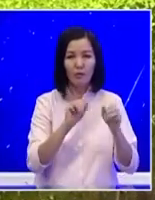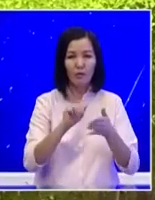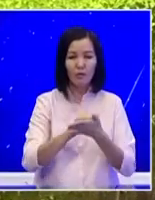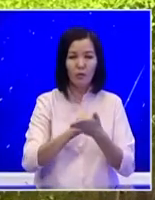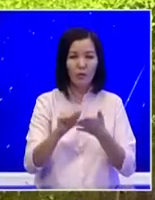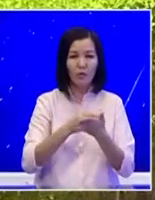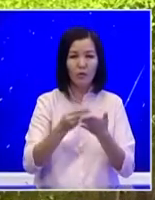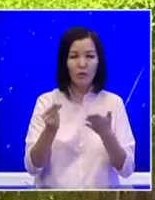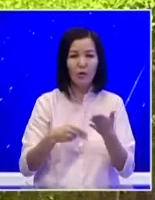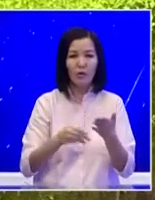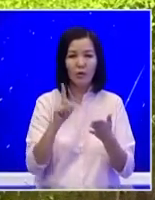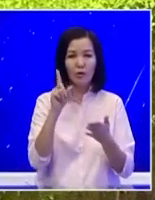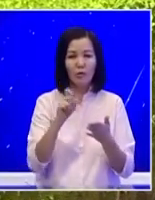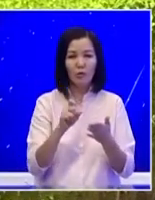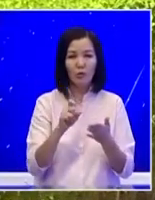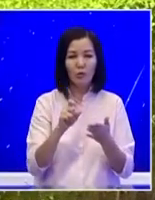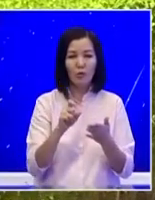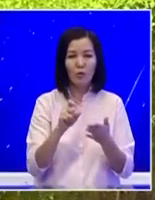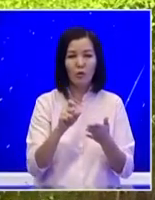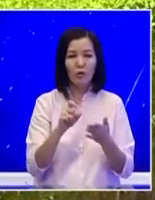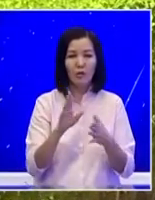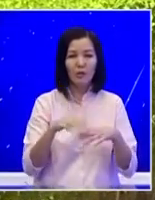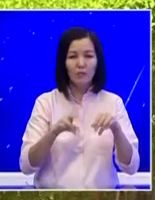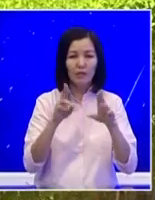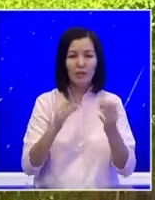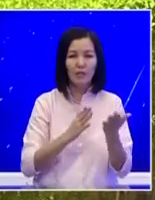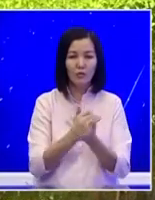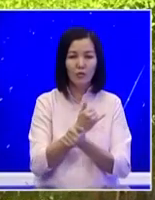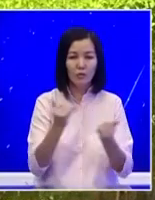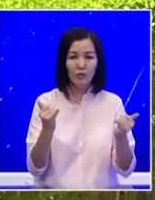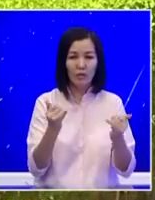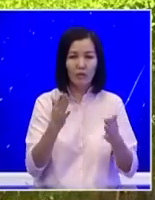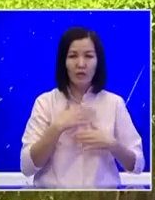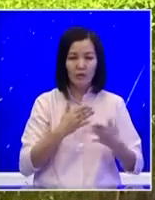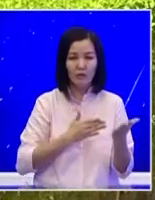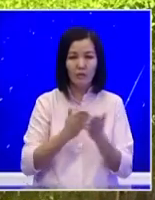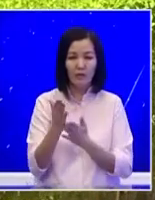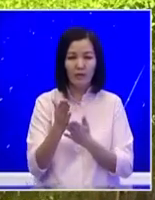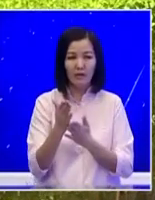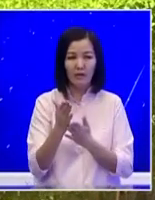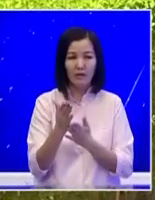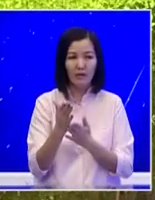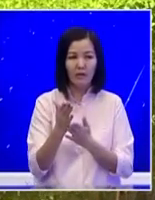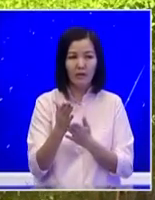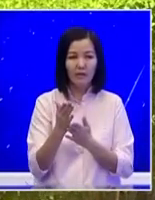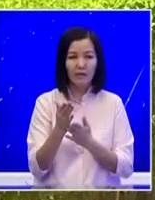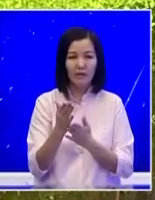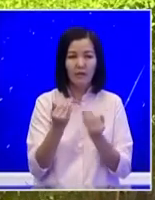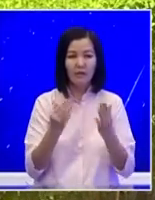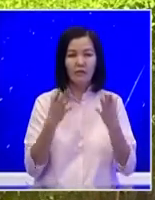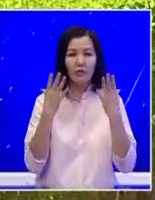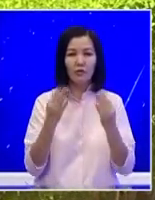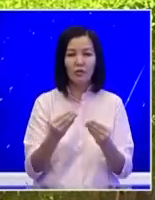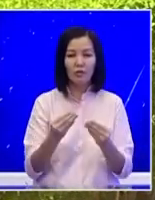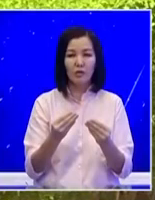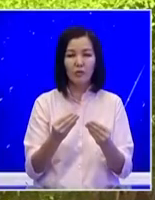ТО ГУЛЯ, которая оказывает специализированные услуги в этом направлении. На сегодняшний день